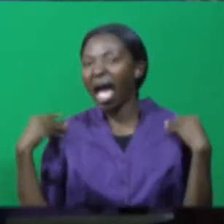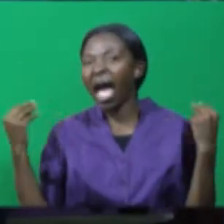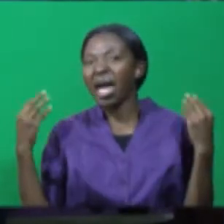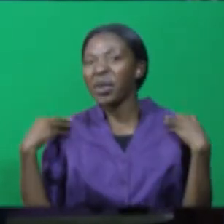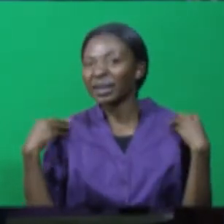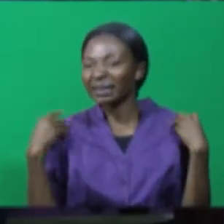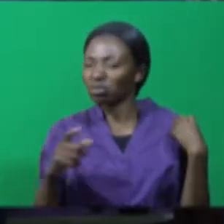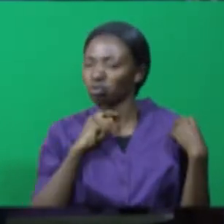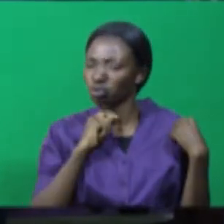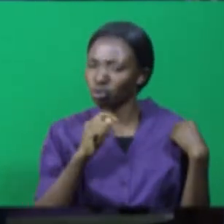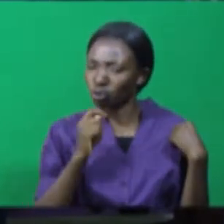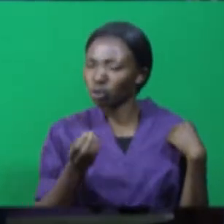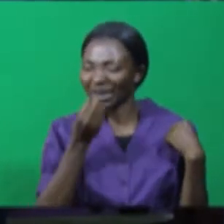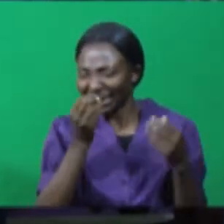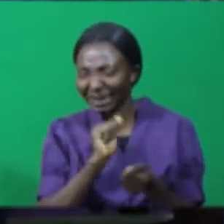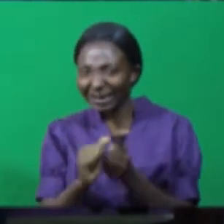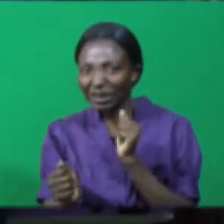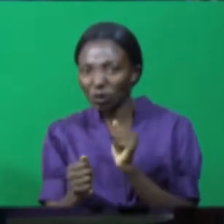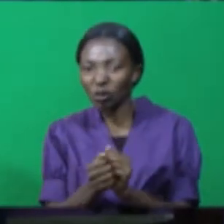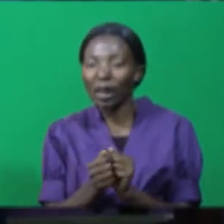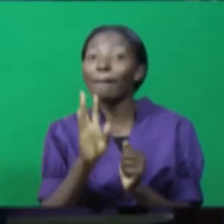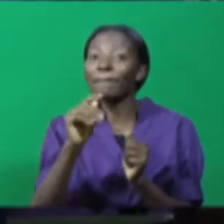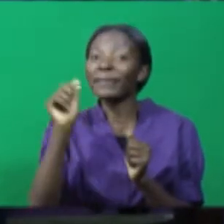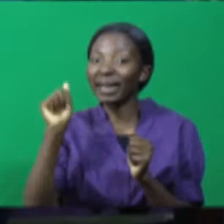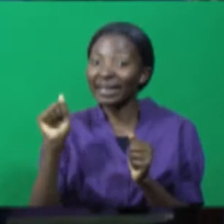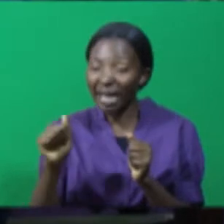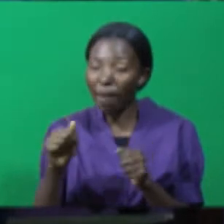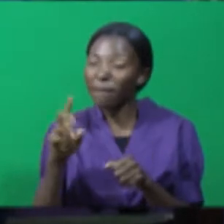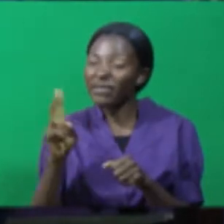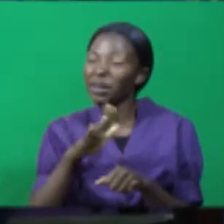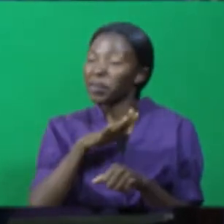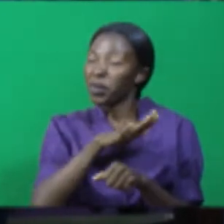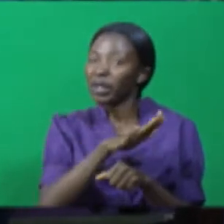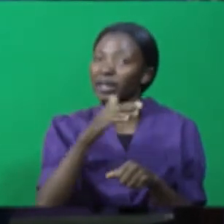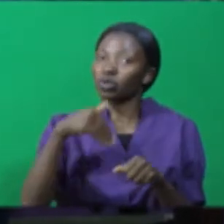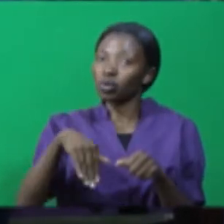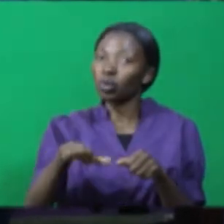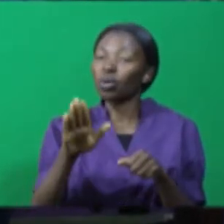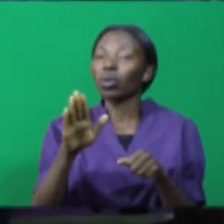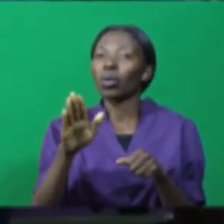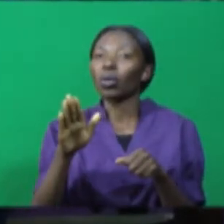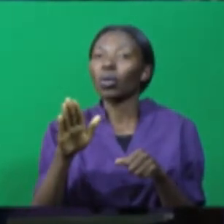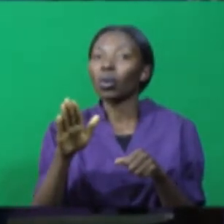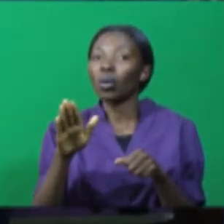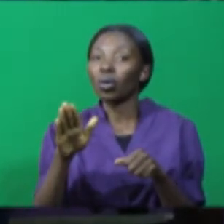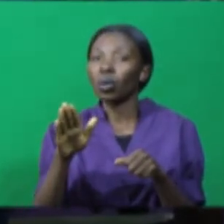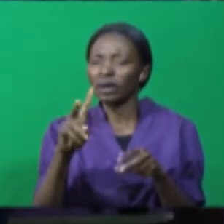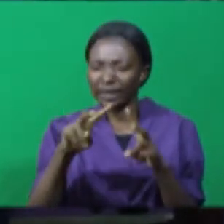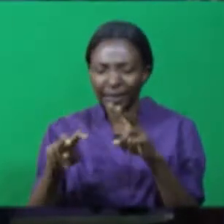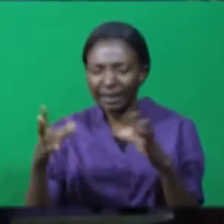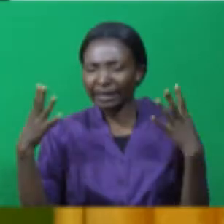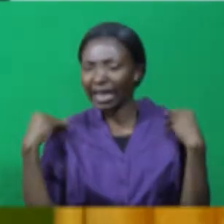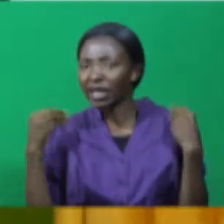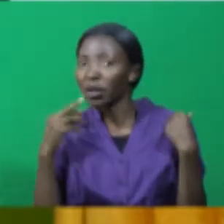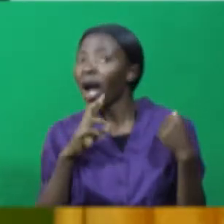Dzaive shumba chedziya dzadziri dzemubhuka. Asi kwambambo kwakumukira kunodedza. Dzemubhuku dzinofamba nepeji. All right.